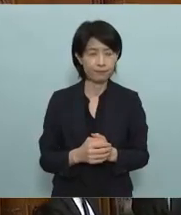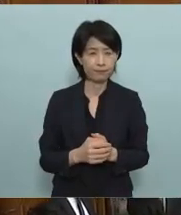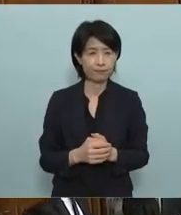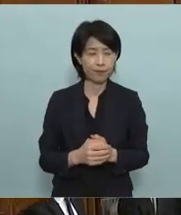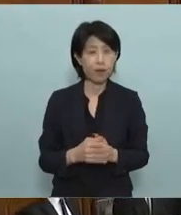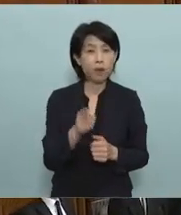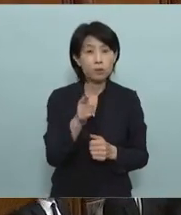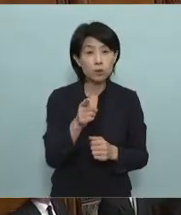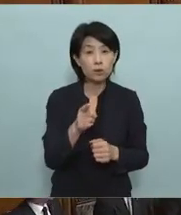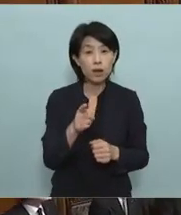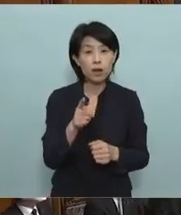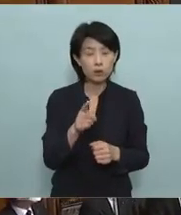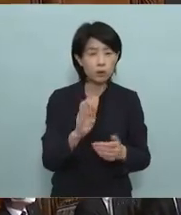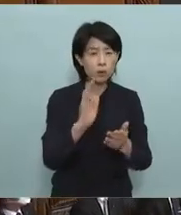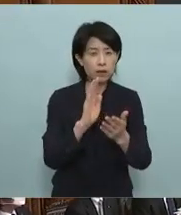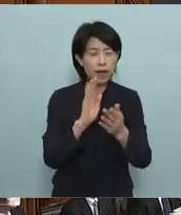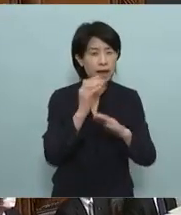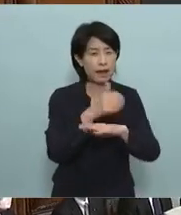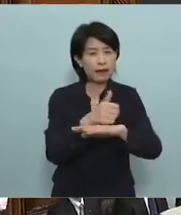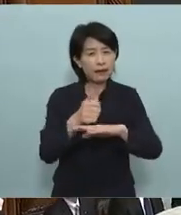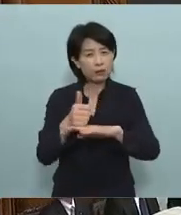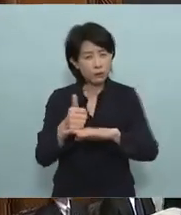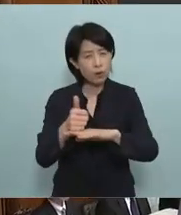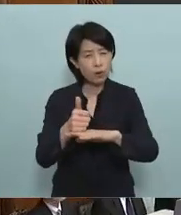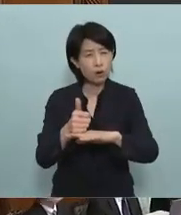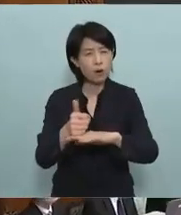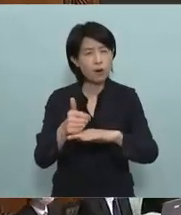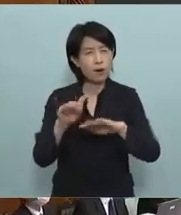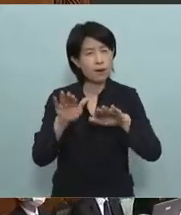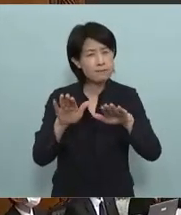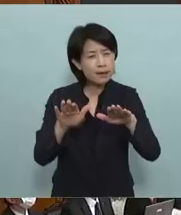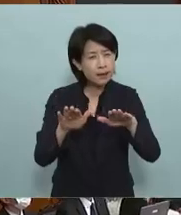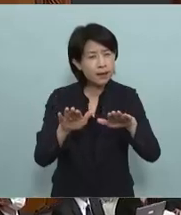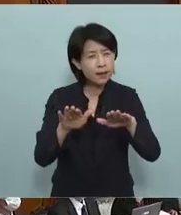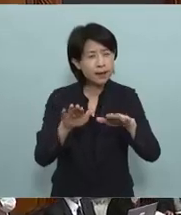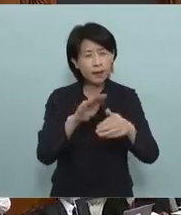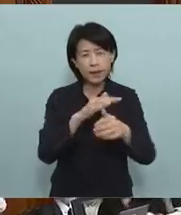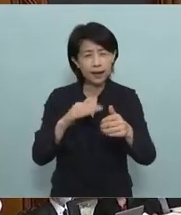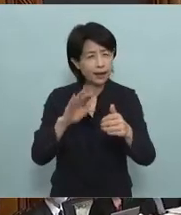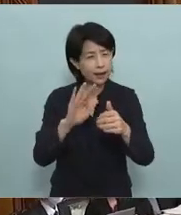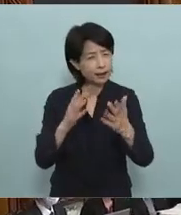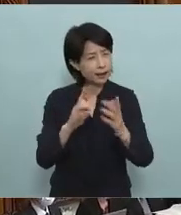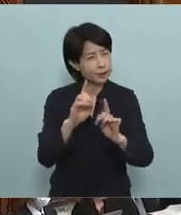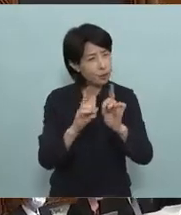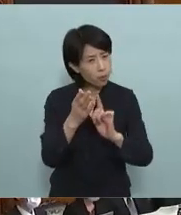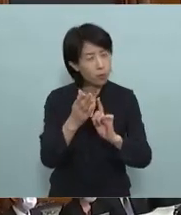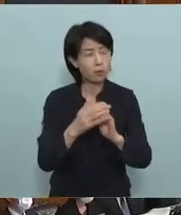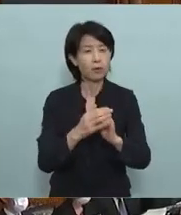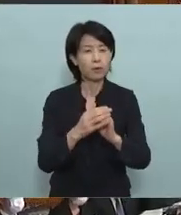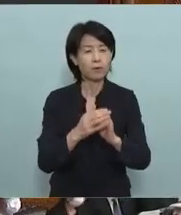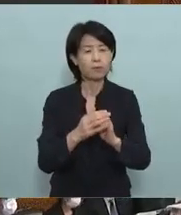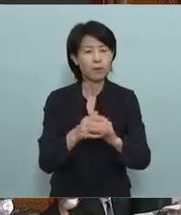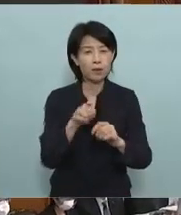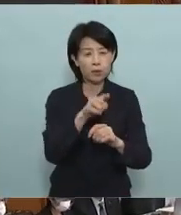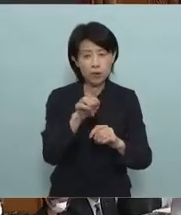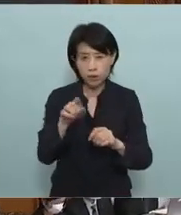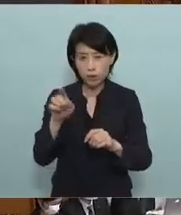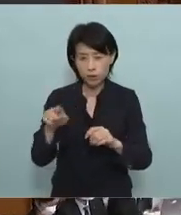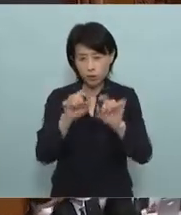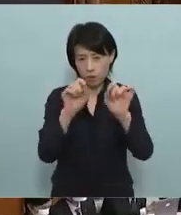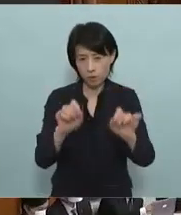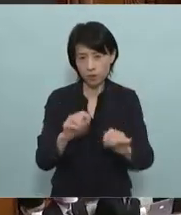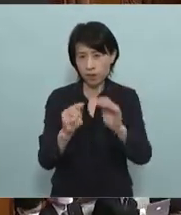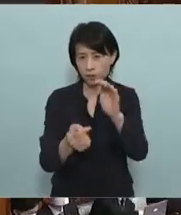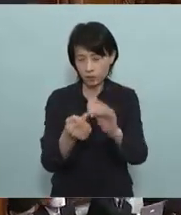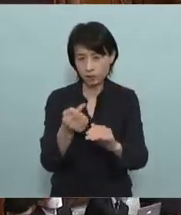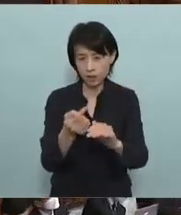総理はこのような閣僚をまだ任用し続けるのでしょうか。総理に各大臣の事案への認識とその